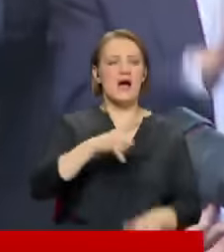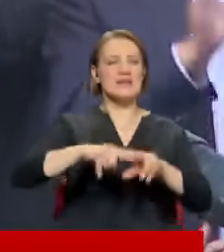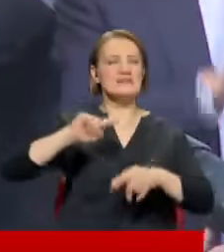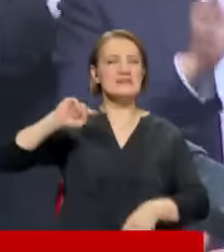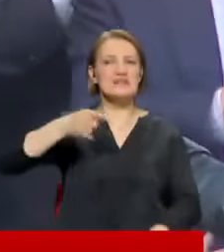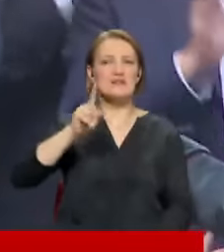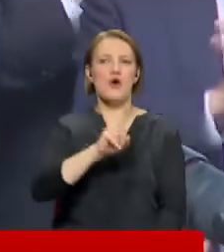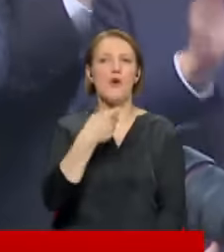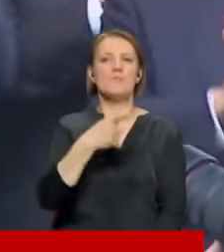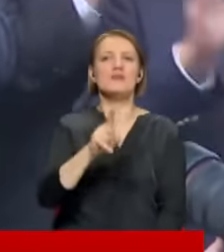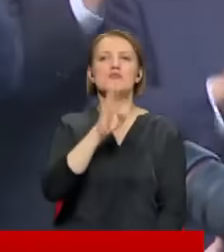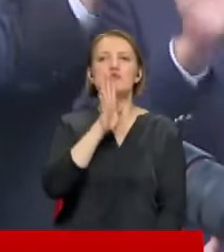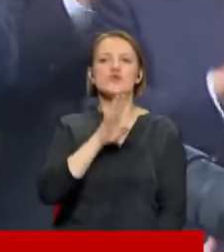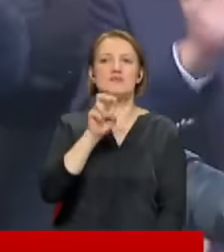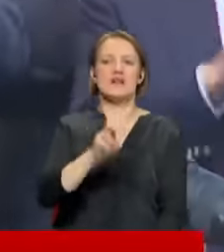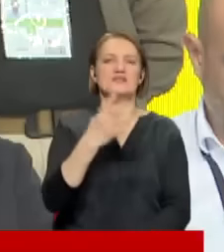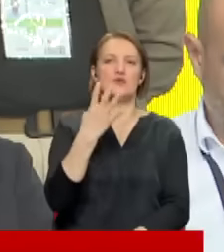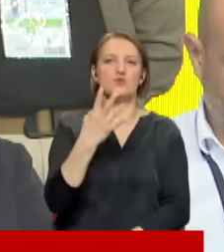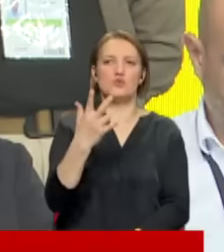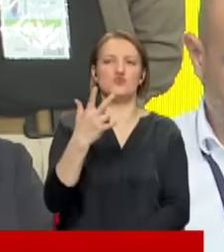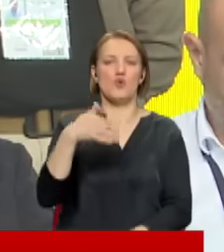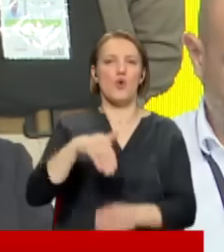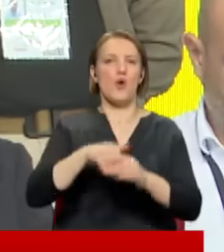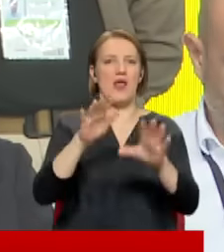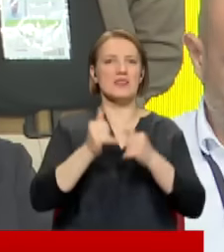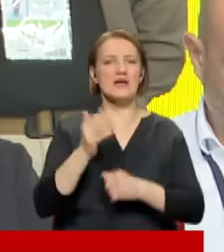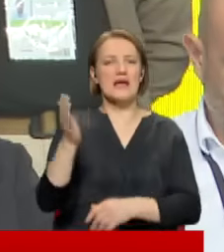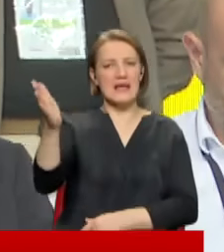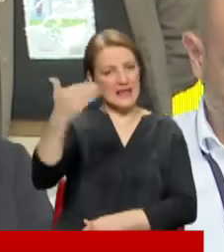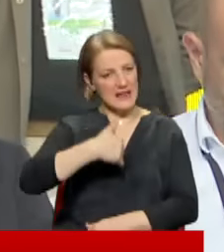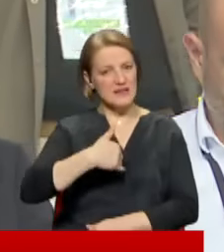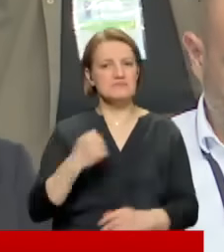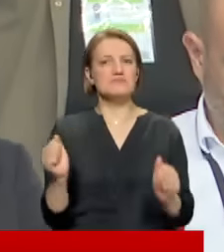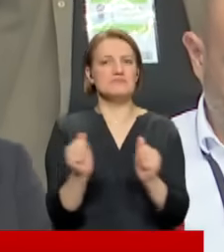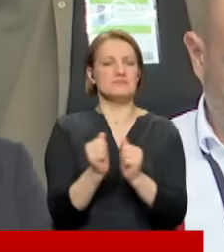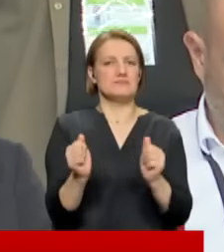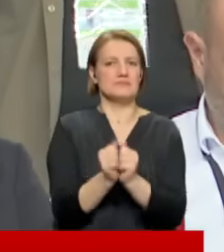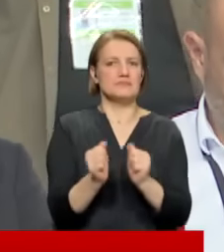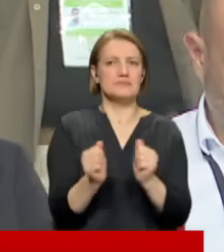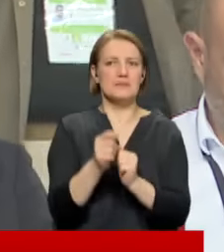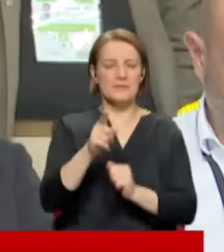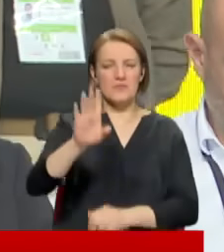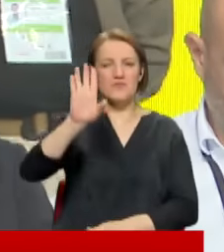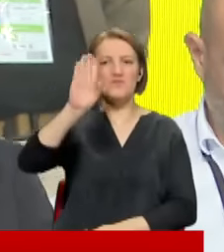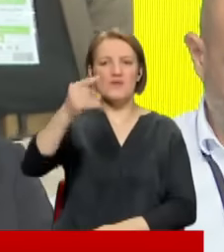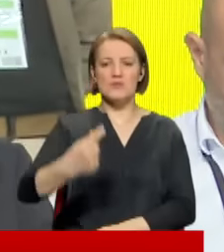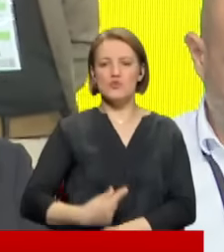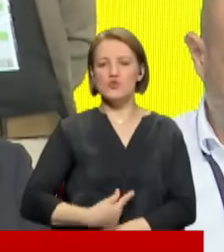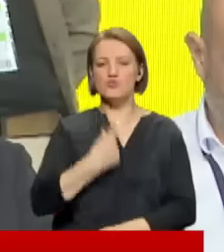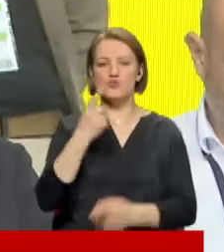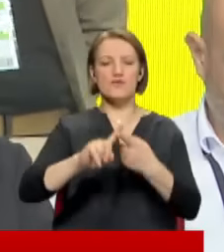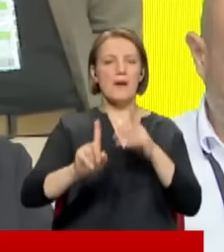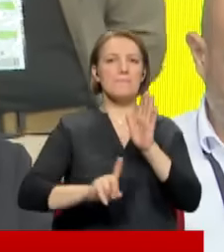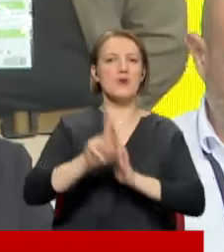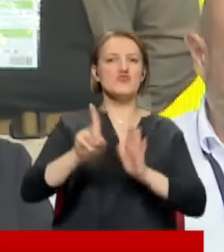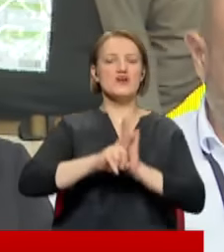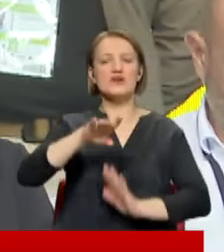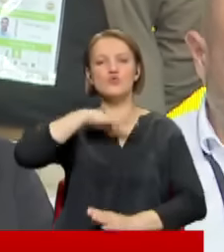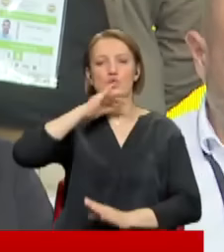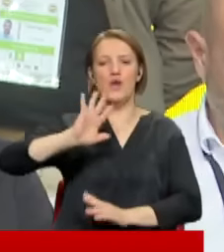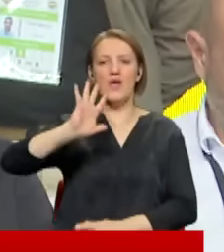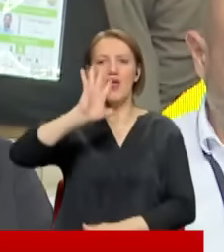ise 10.483 oy aldı. Gelin omuz omuza Fenerbahçe'nin umut ve başarı dolu